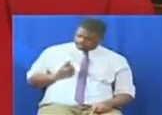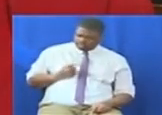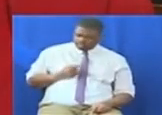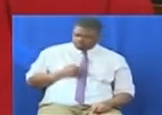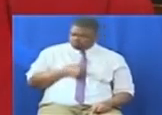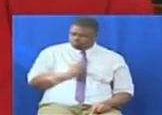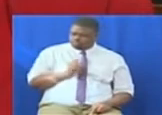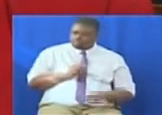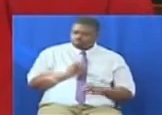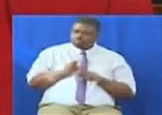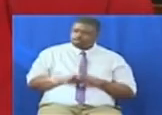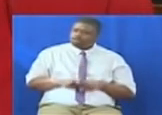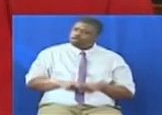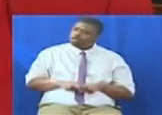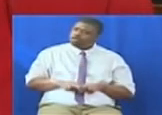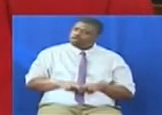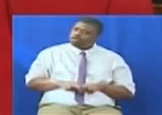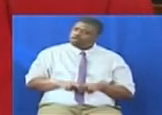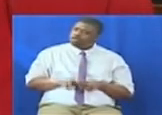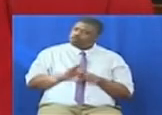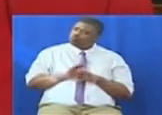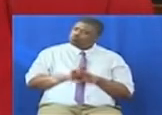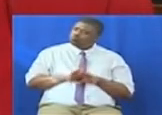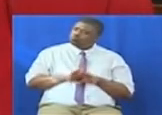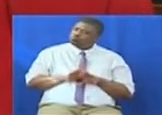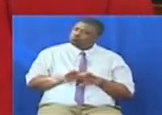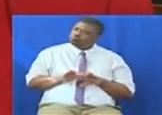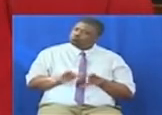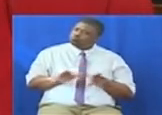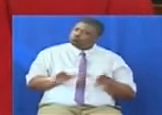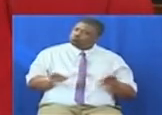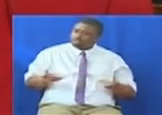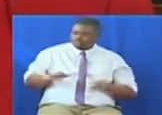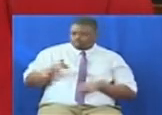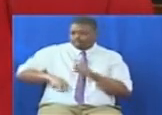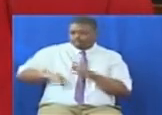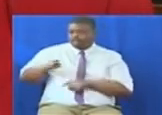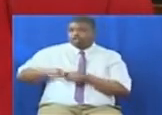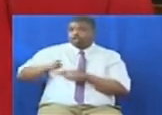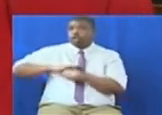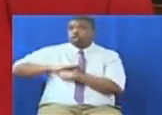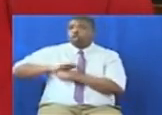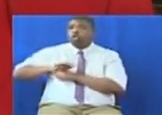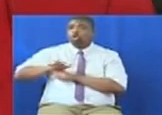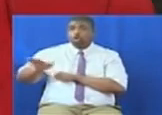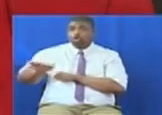alithibitisha alivyo mtulivu kwenye kupambana na jambo hili.